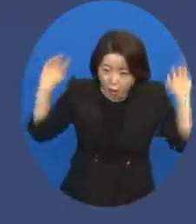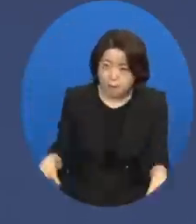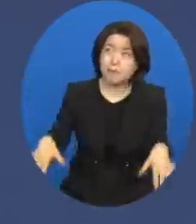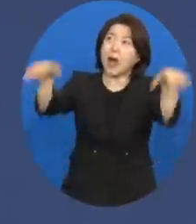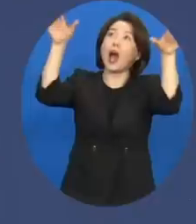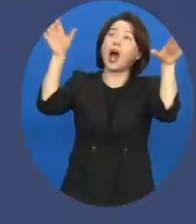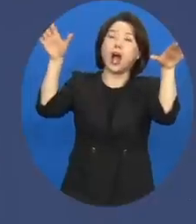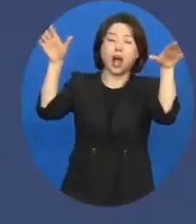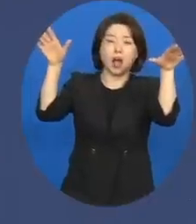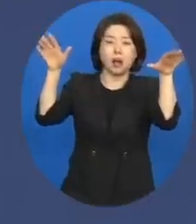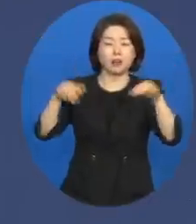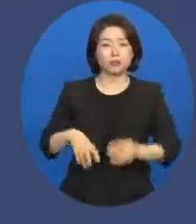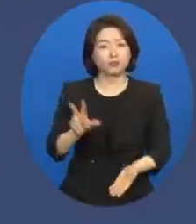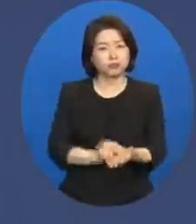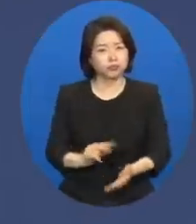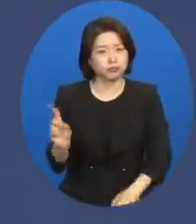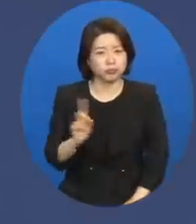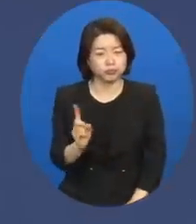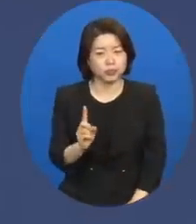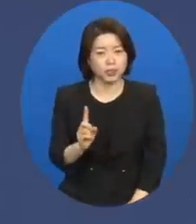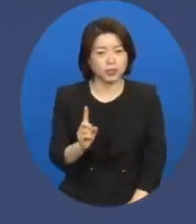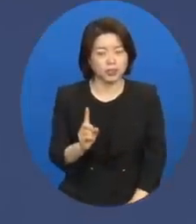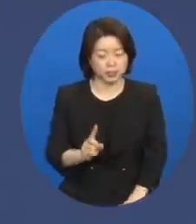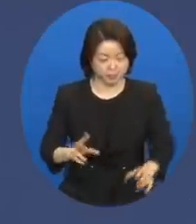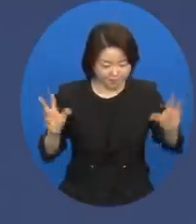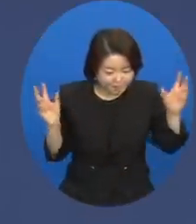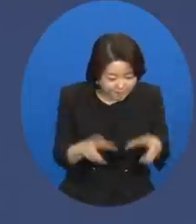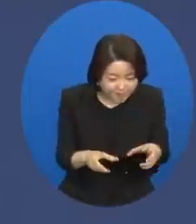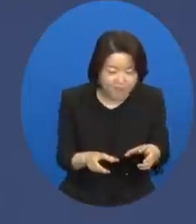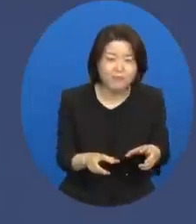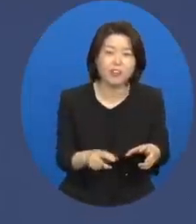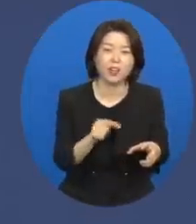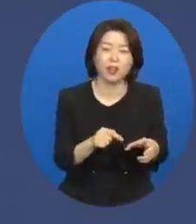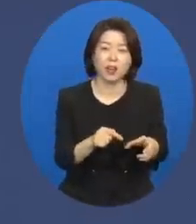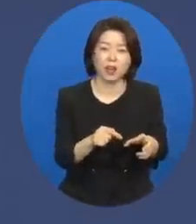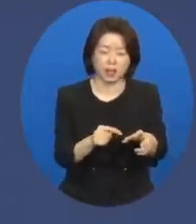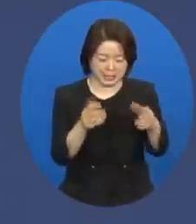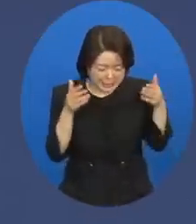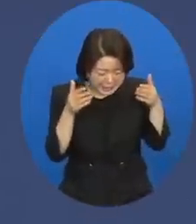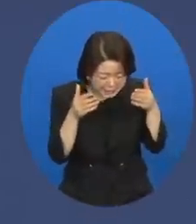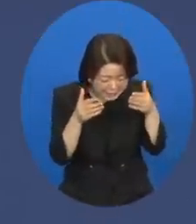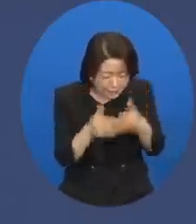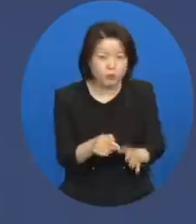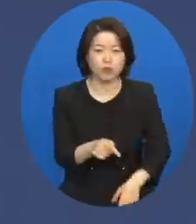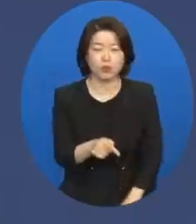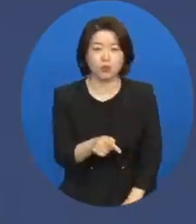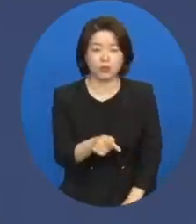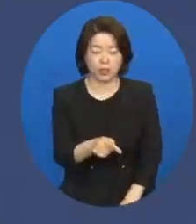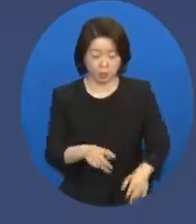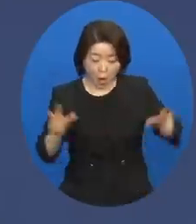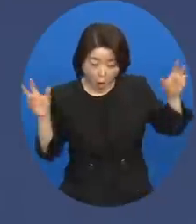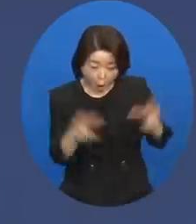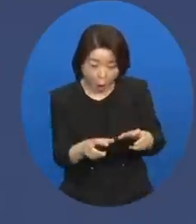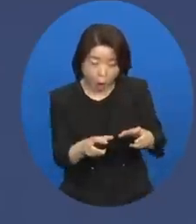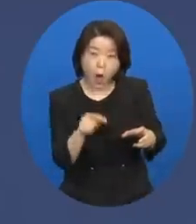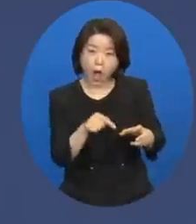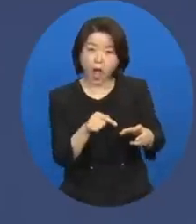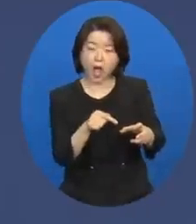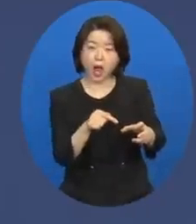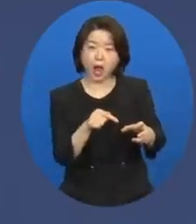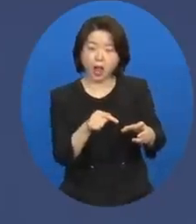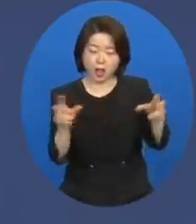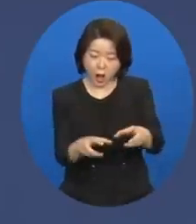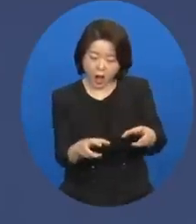그러는데 문제는 너무 그 집중하는 나머지 그 발톱으로 콱 찍고